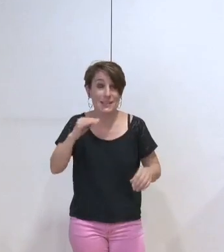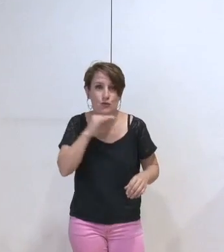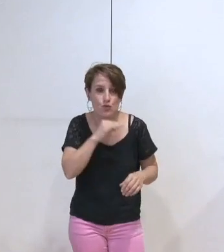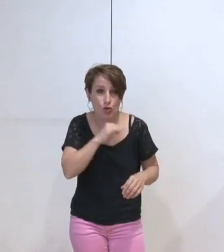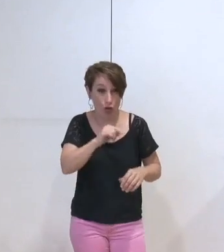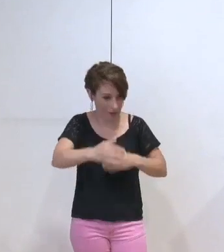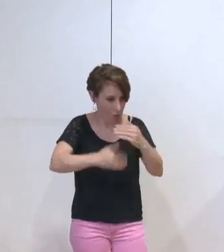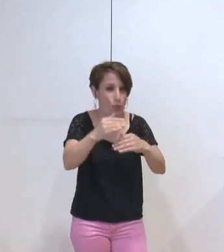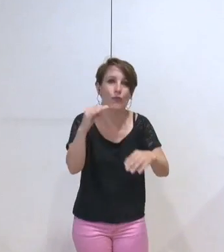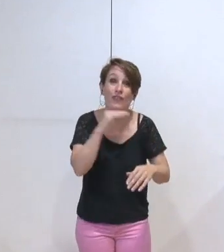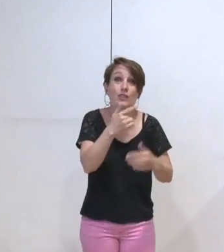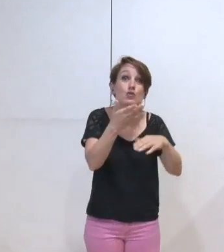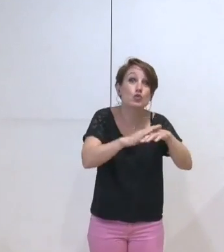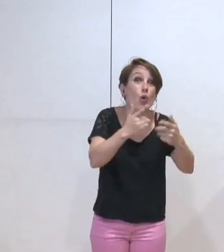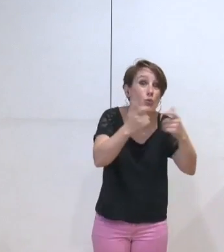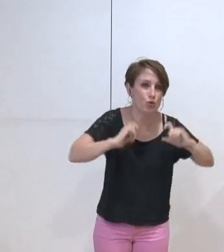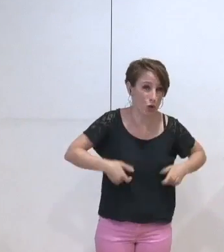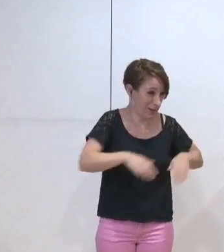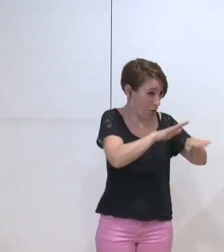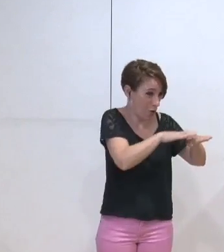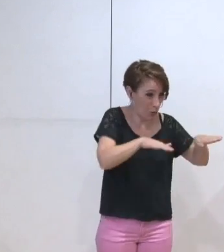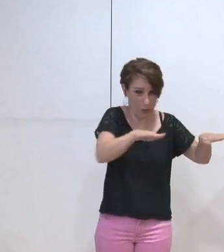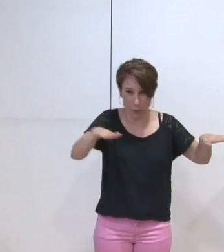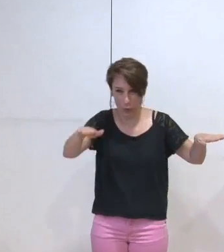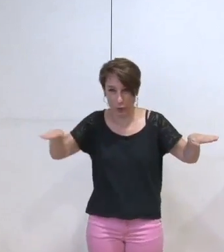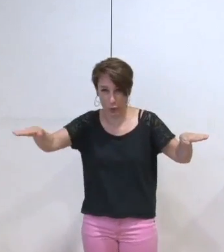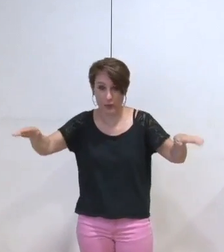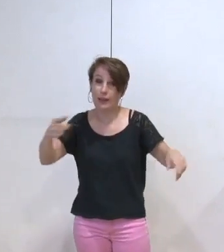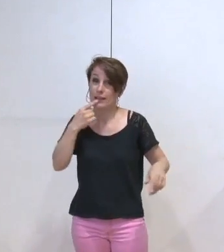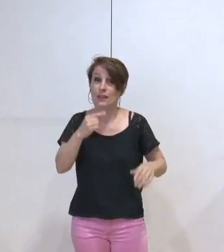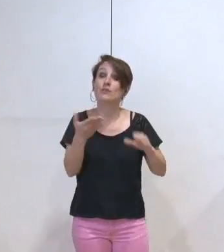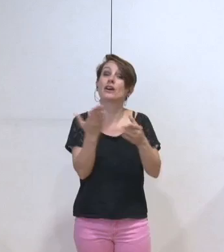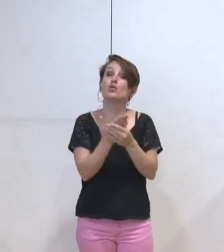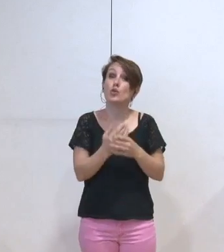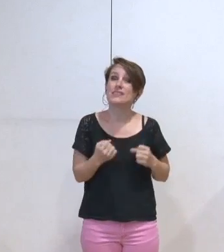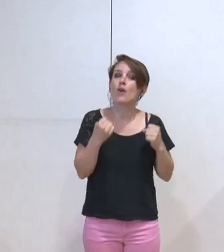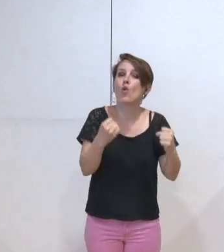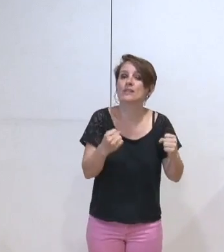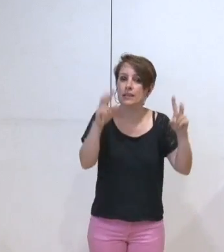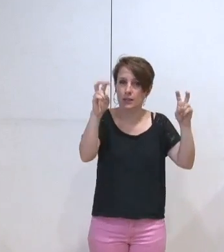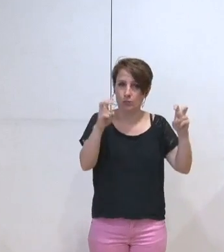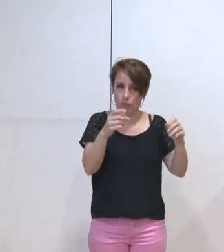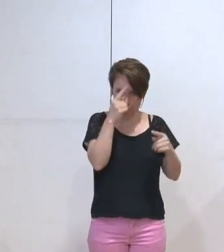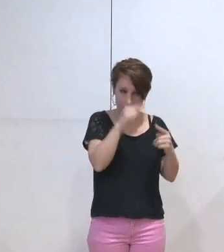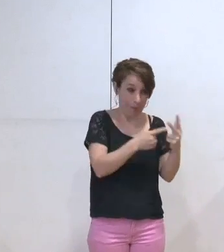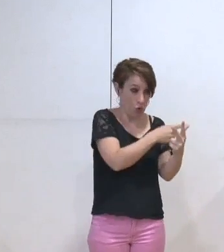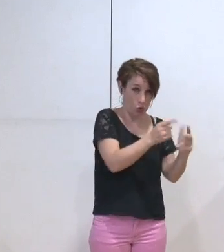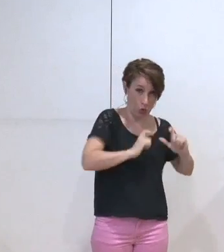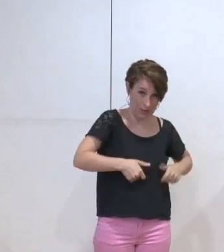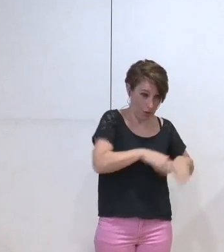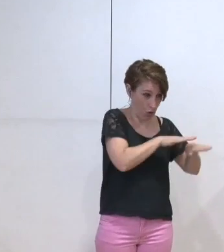simultanément euh donc il y a le dossier osé sur trois écoles que nous vous avons proposé ici mais il y a d'autres dossiers dont